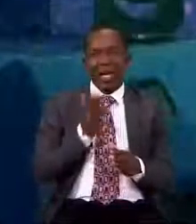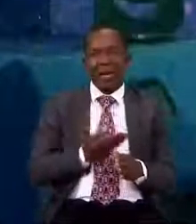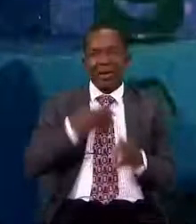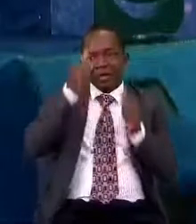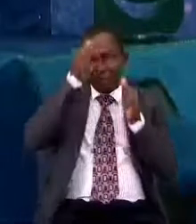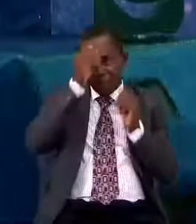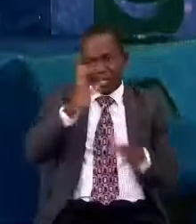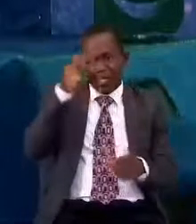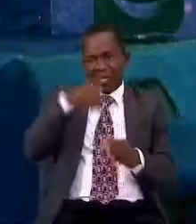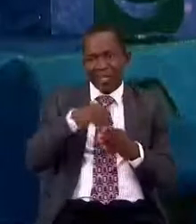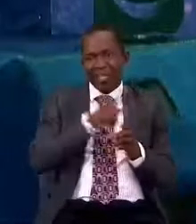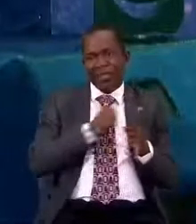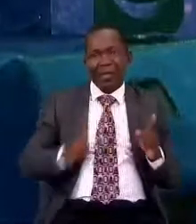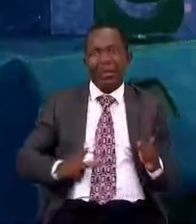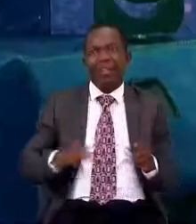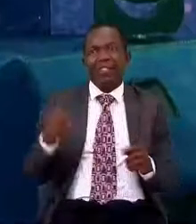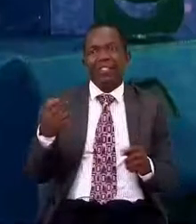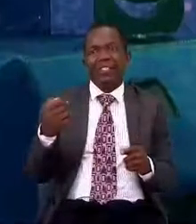www.dever.com.